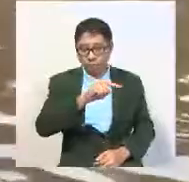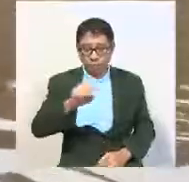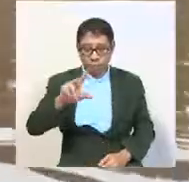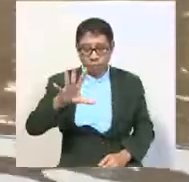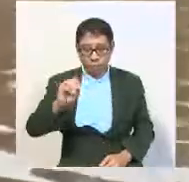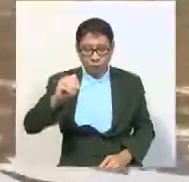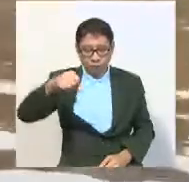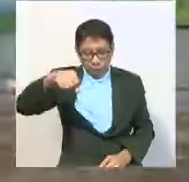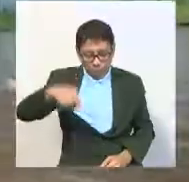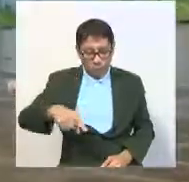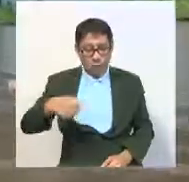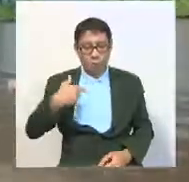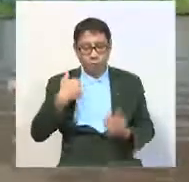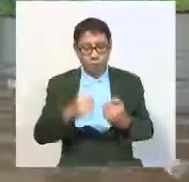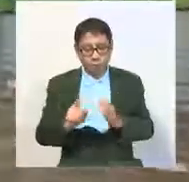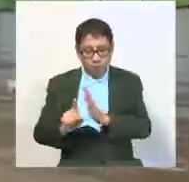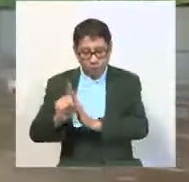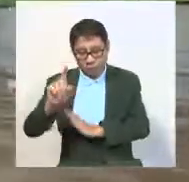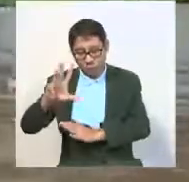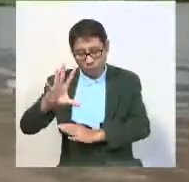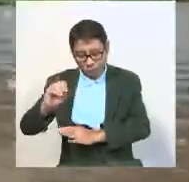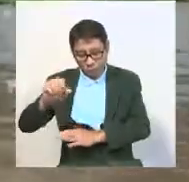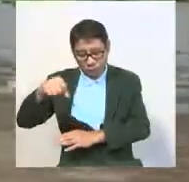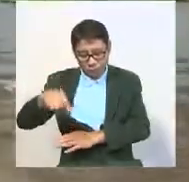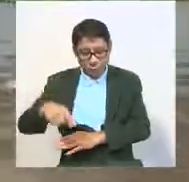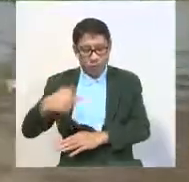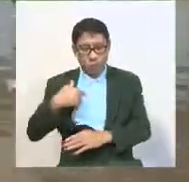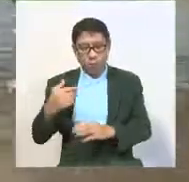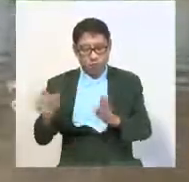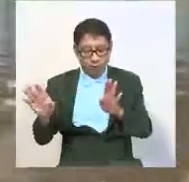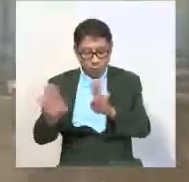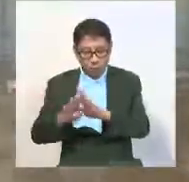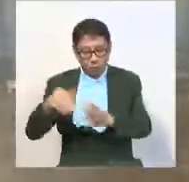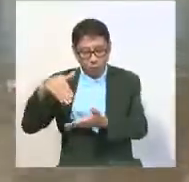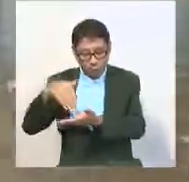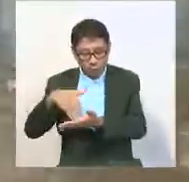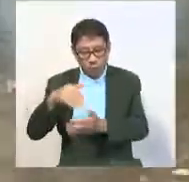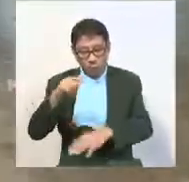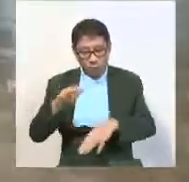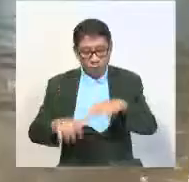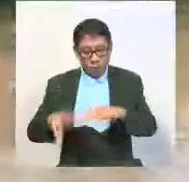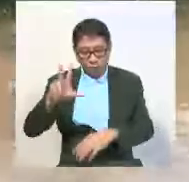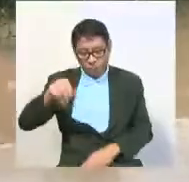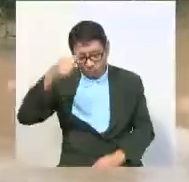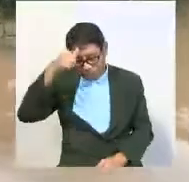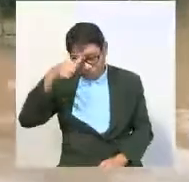ง50เซนติเมตรบางจุดเนี่ยสูงถึง50เซนติเมตรเลยจนต้องมีการปิดศูนย์พัฒนาเด็กเล็กเป็นเวลา3